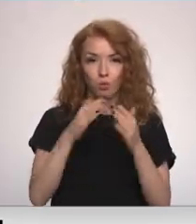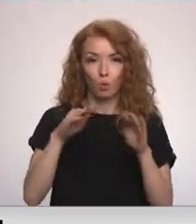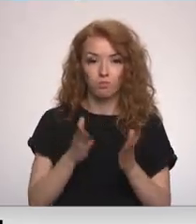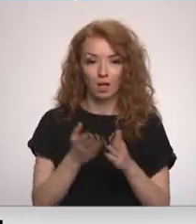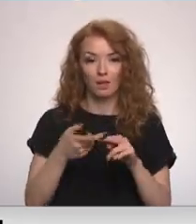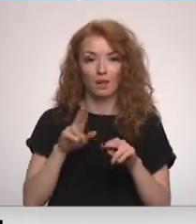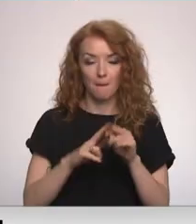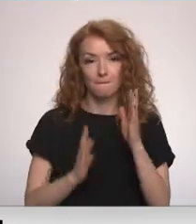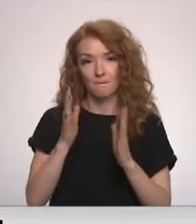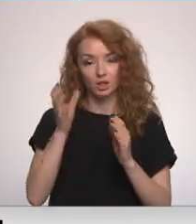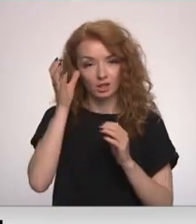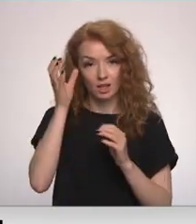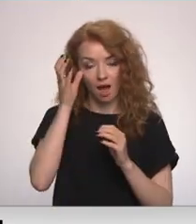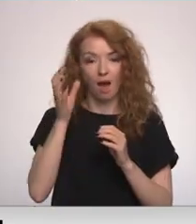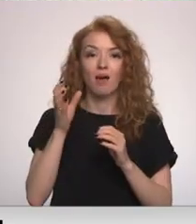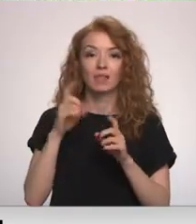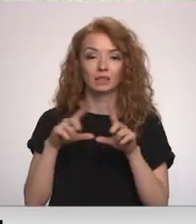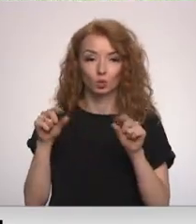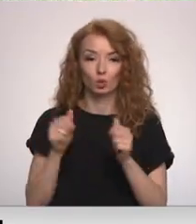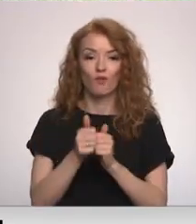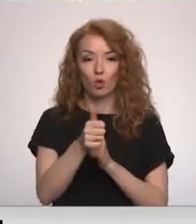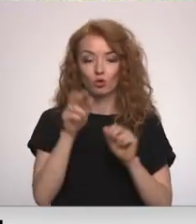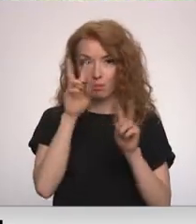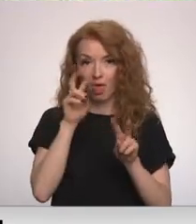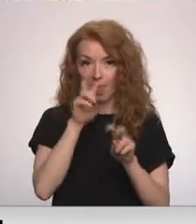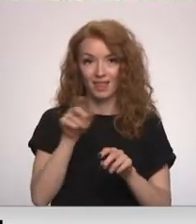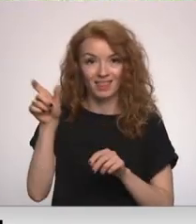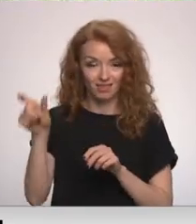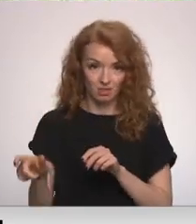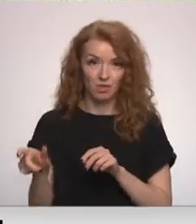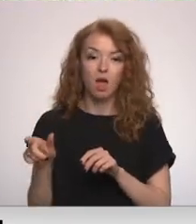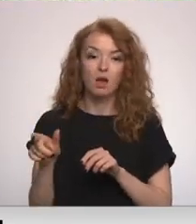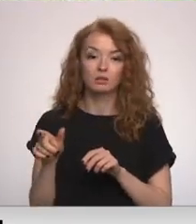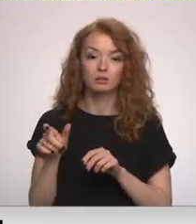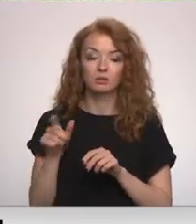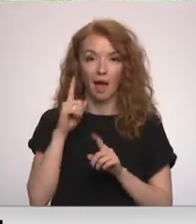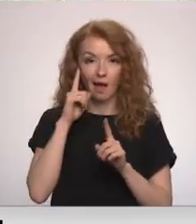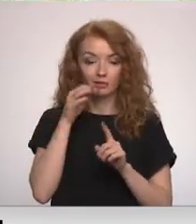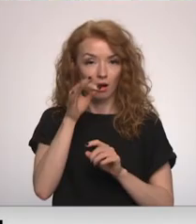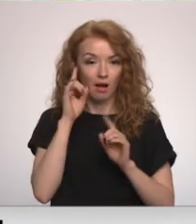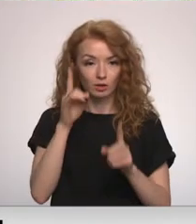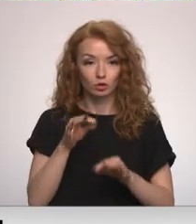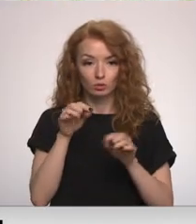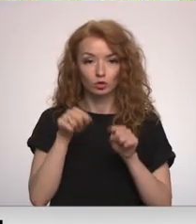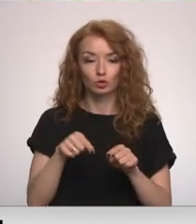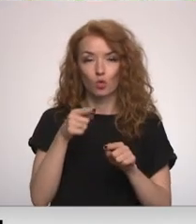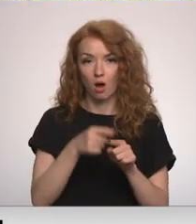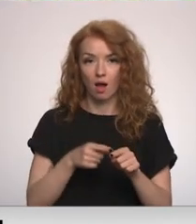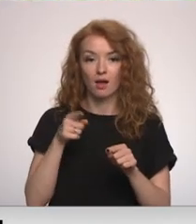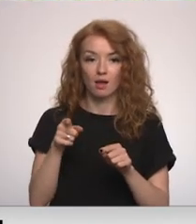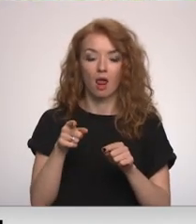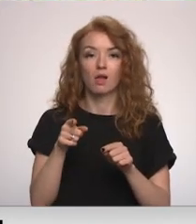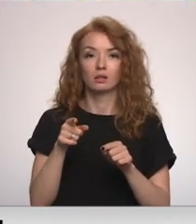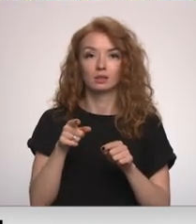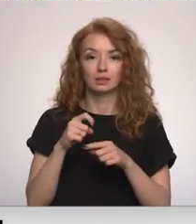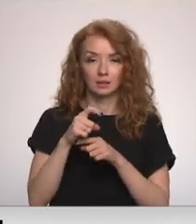tāpēc Mežzinātnes institūts Silava vadošais pētnieks Agnis Šmits RTV pauž aizdomas, ka šoreiz zeltvēdera mūķene